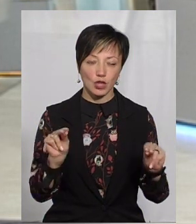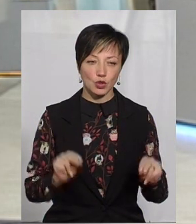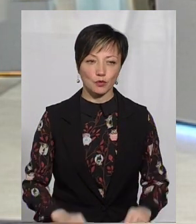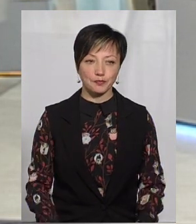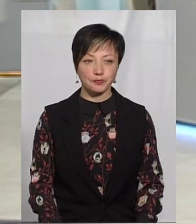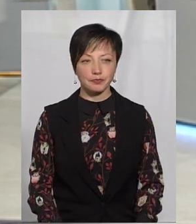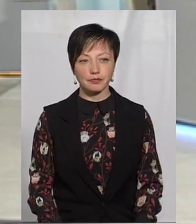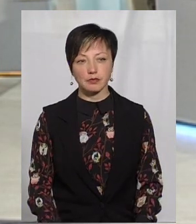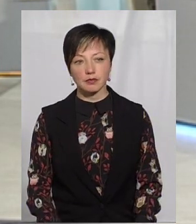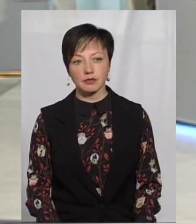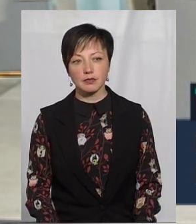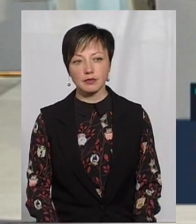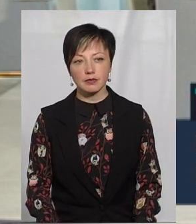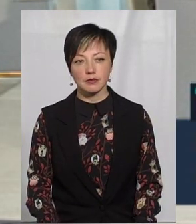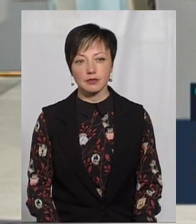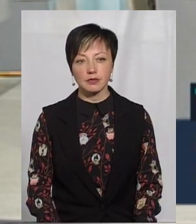Олегом Черненком.